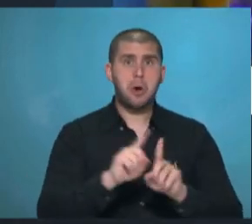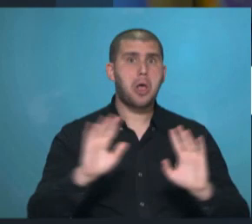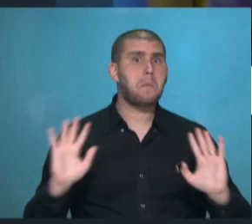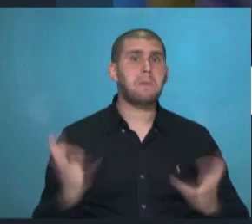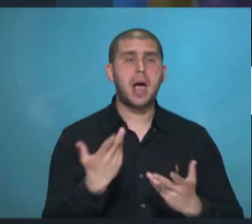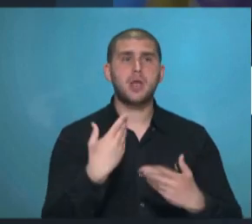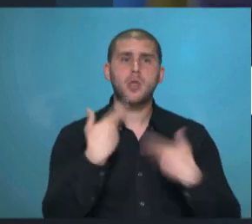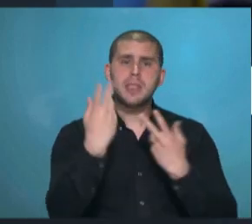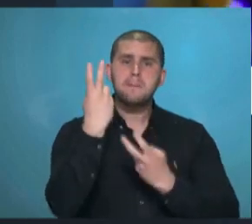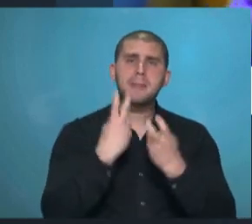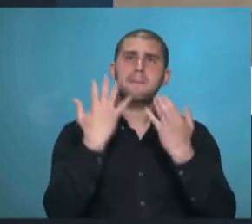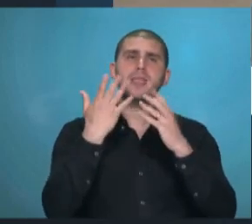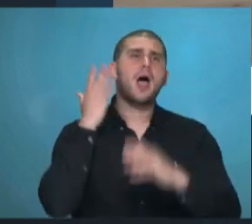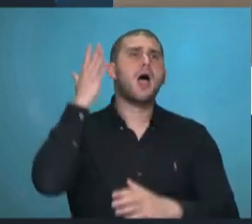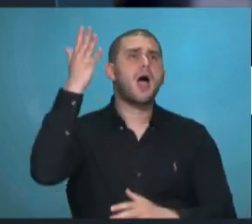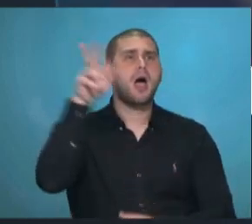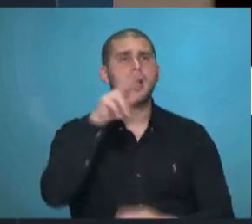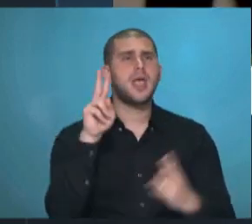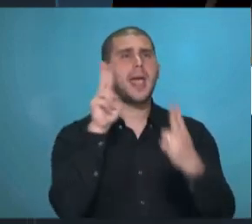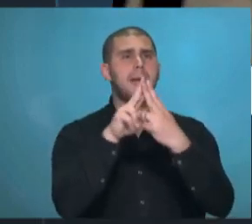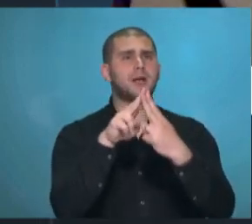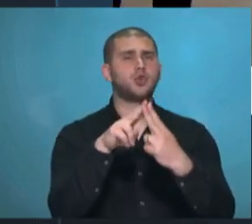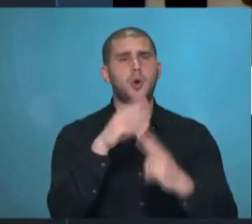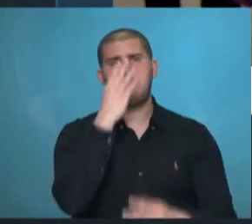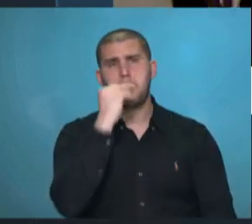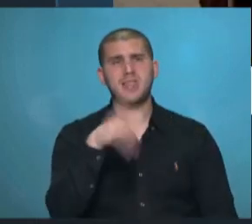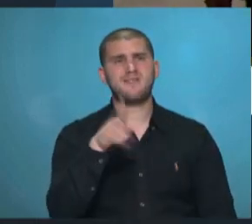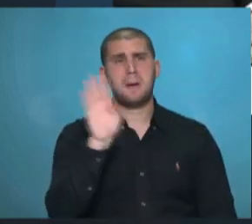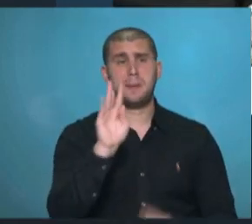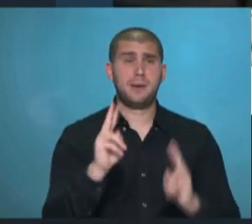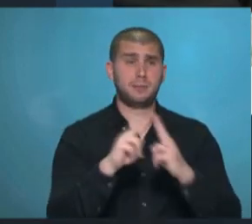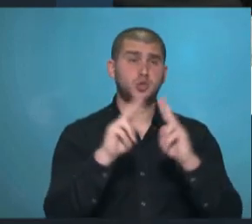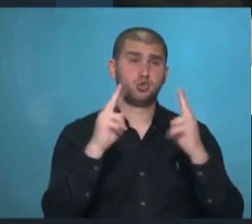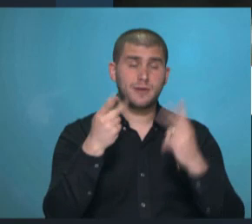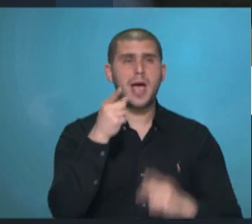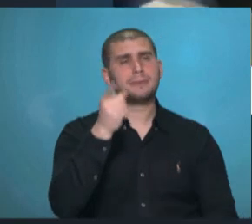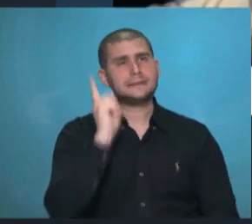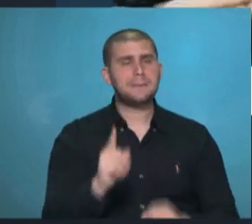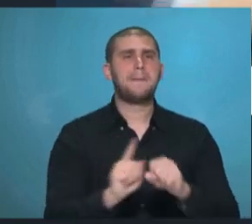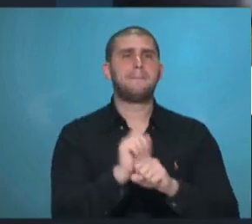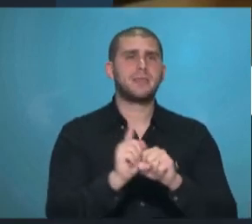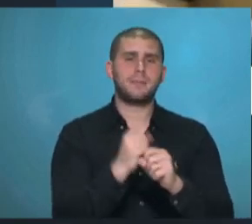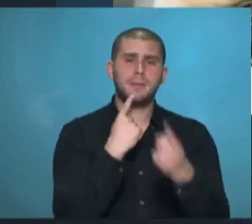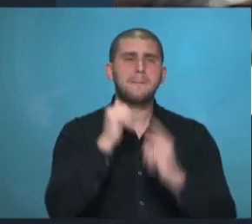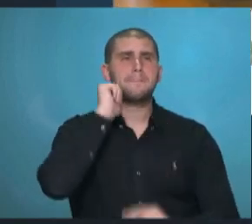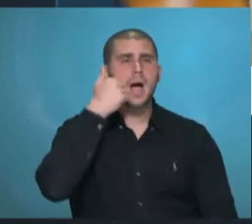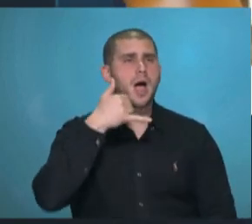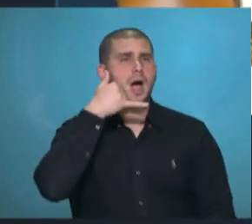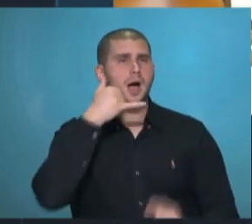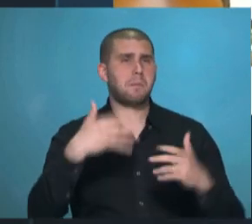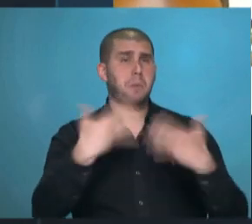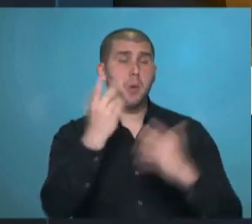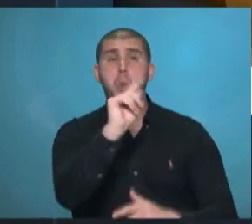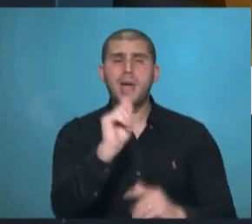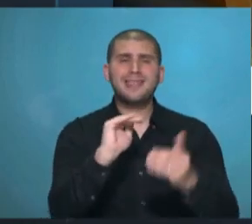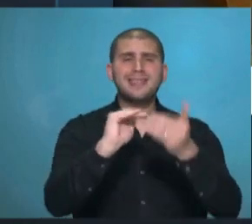המידע מתי בדיוק השניים ייפגשו, מתי נתניהו ופוטין ייפגשו שוב. הם אמורים כרגע לדבר מחר בשעות הבוקר, אולי